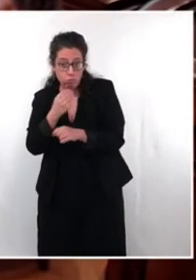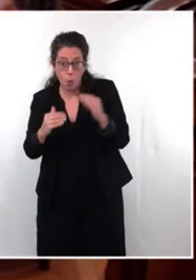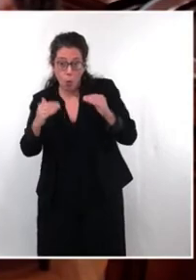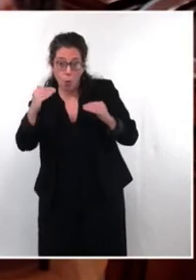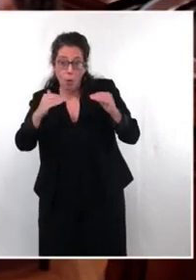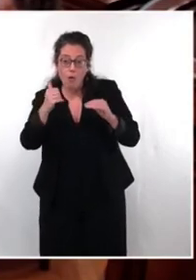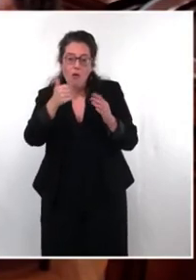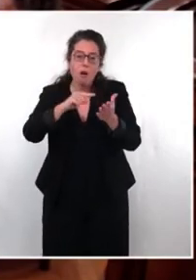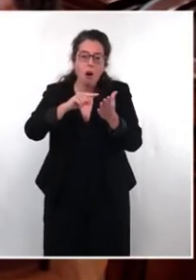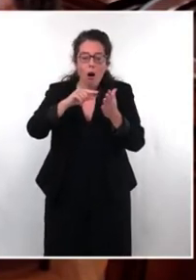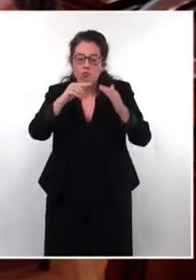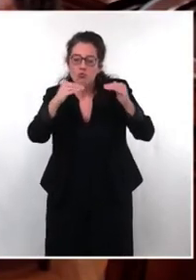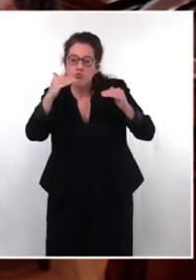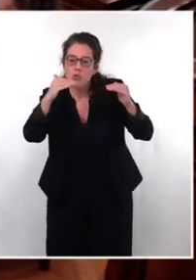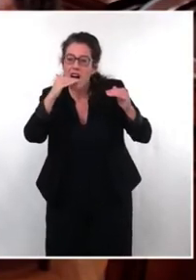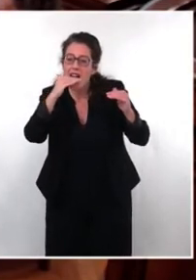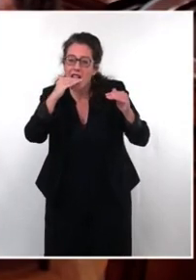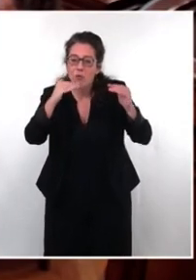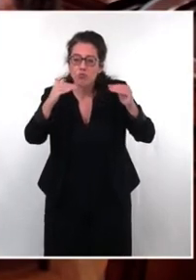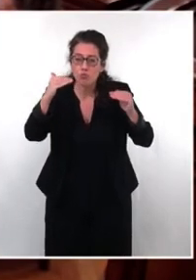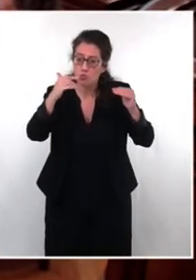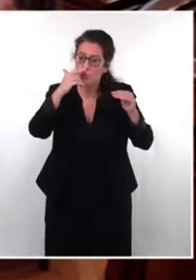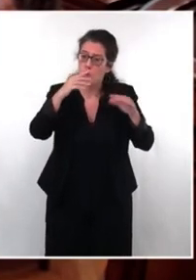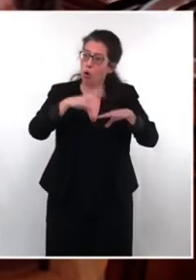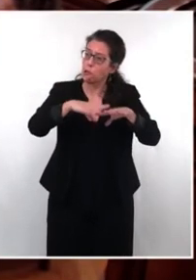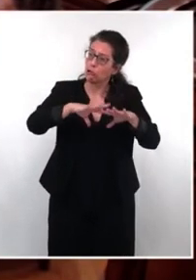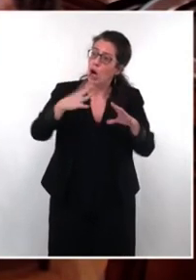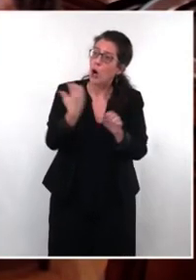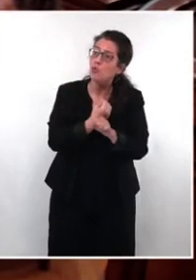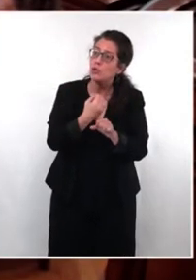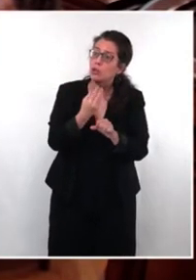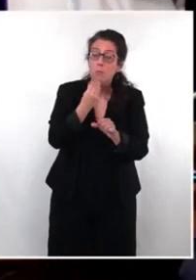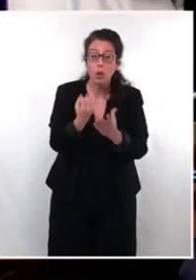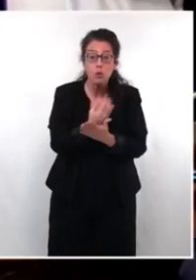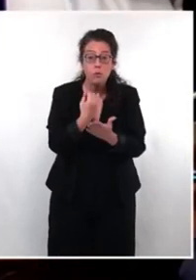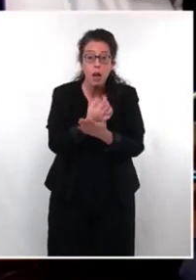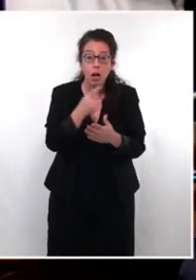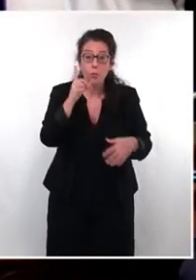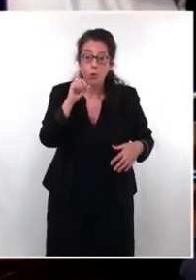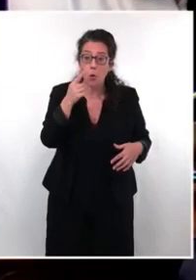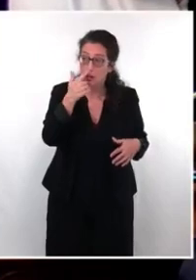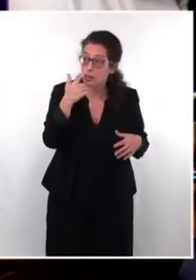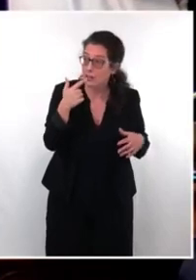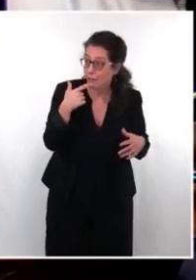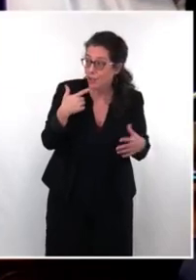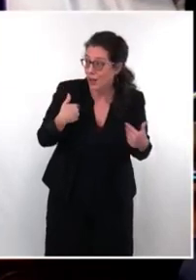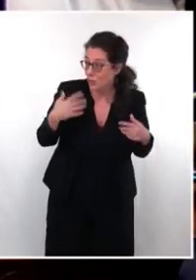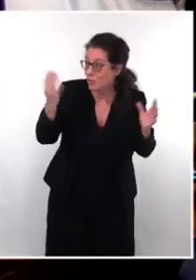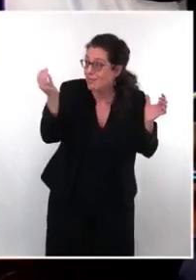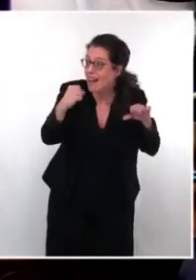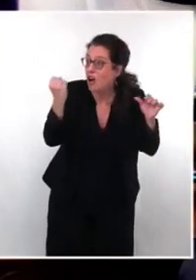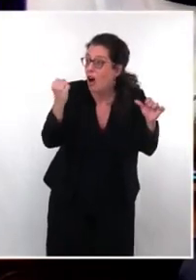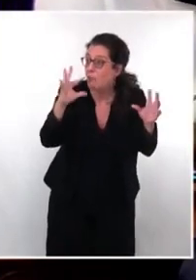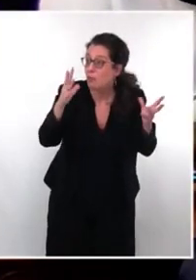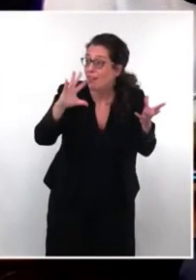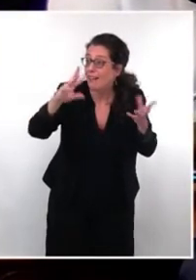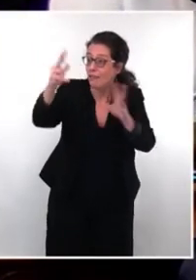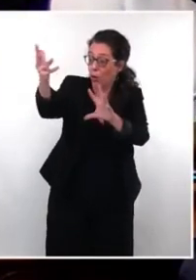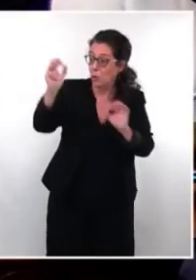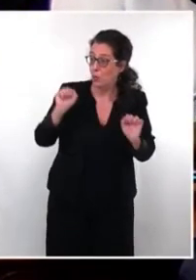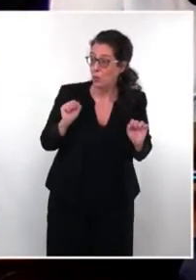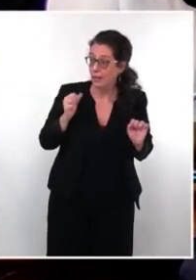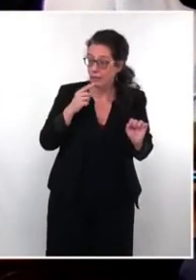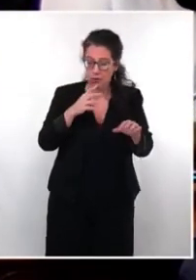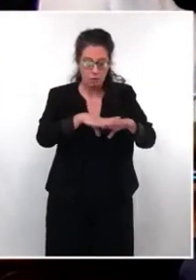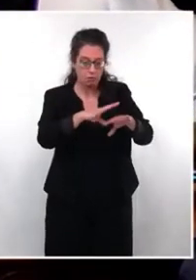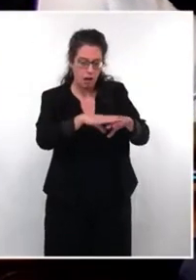près en général. Et ce quartier est réussi et c'est plutôt une bonne nouvelle parce que ça voudrait dire que nous sommes d'accord. Vous avez peut-être évolué en découvrant ce quartier,